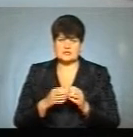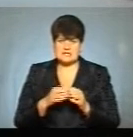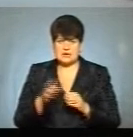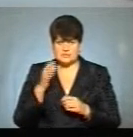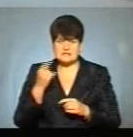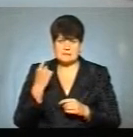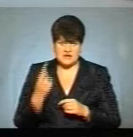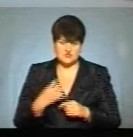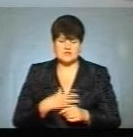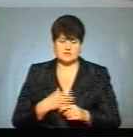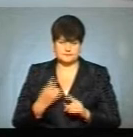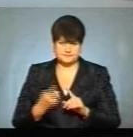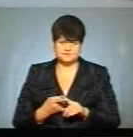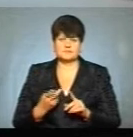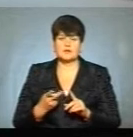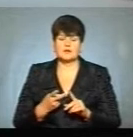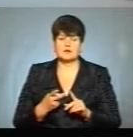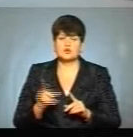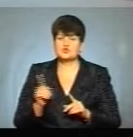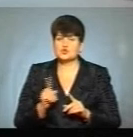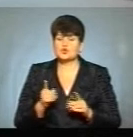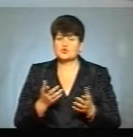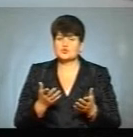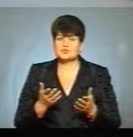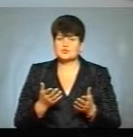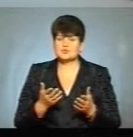важливо, перше. Що стосується